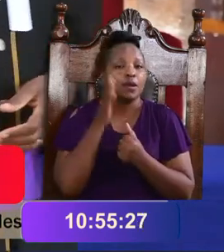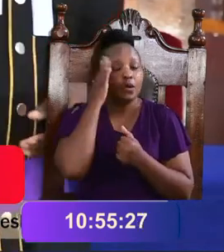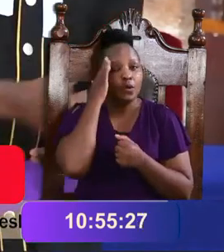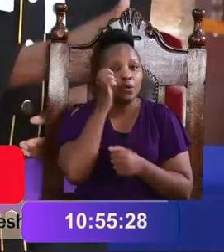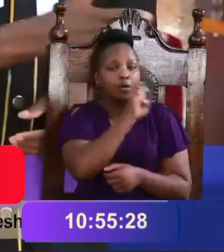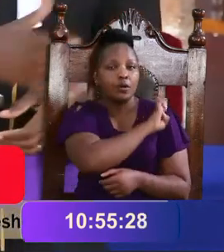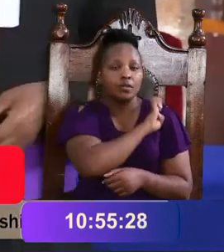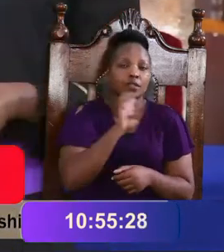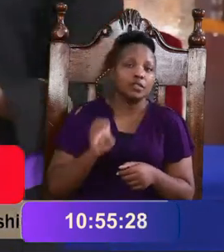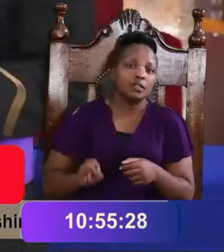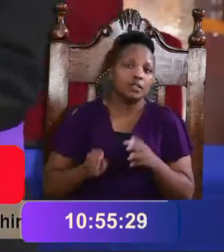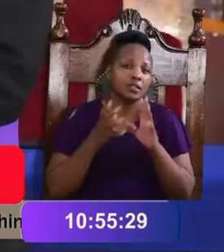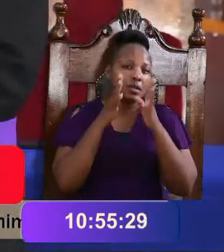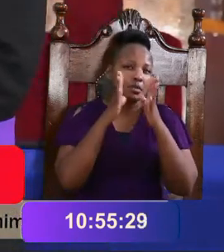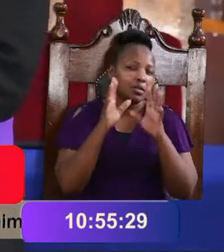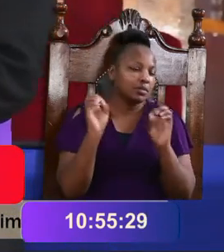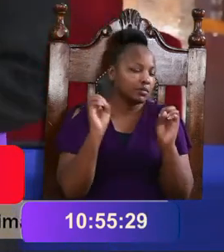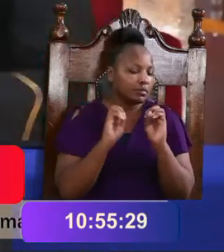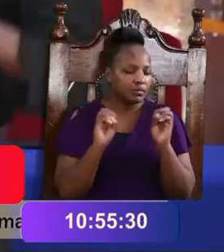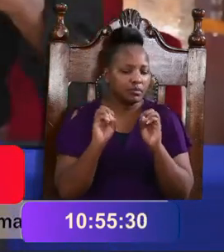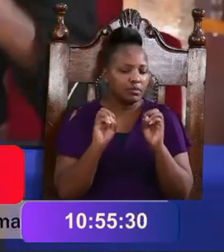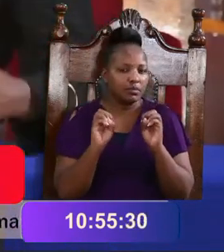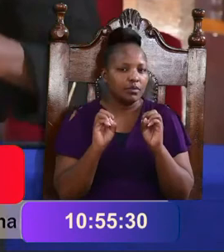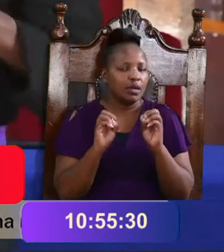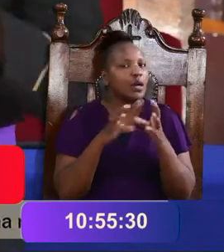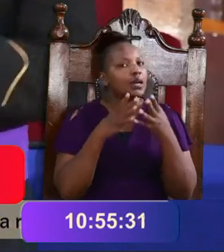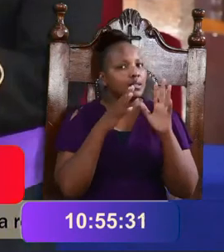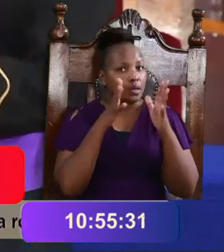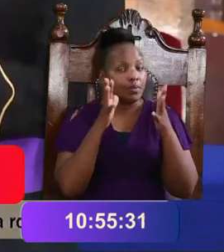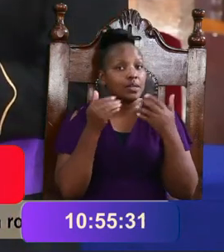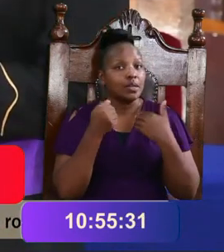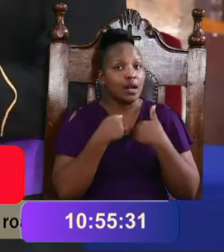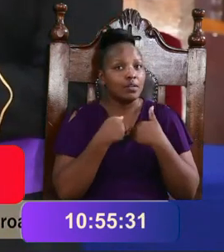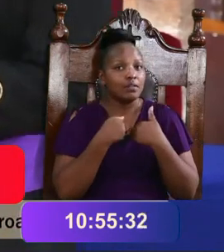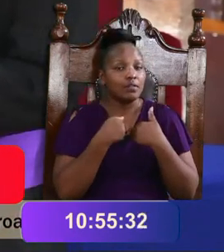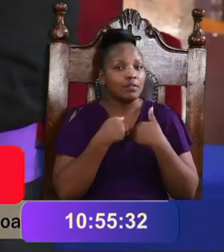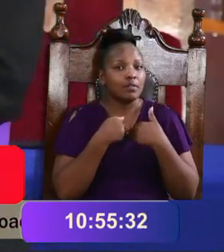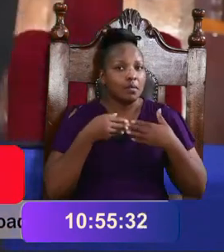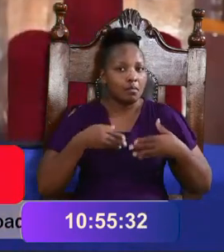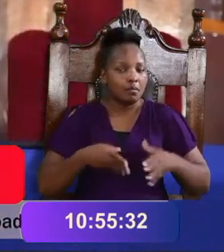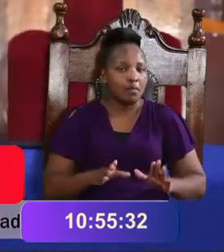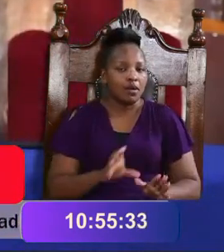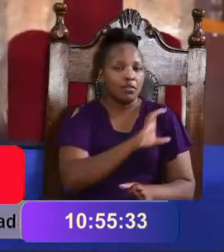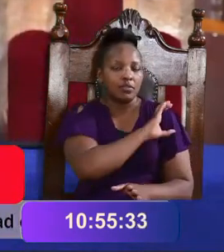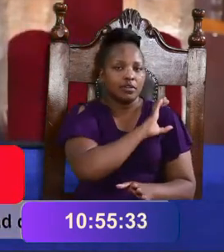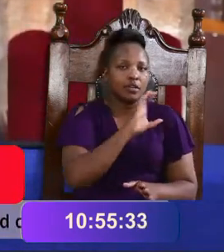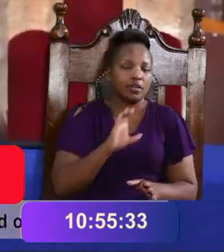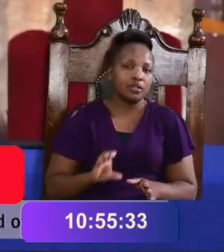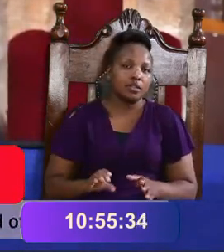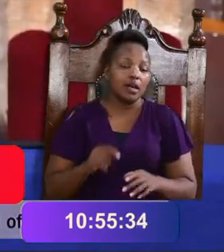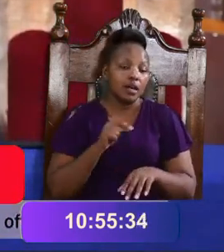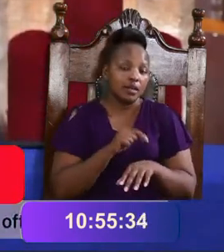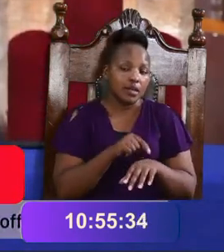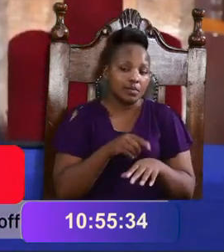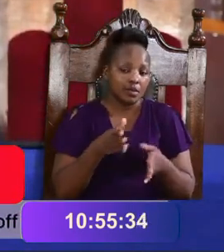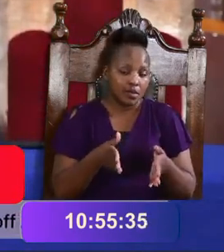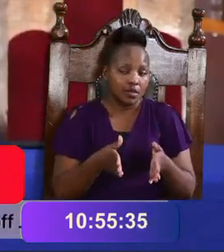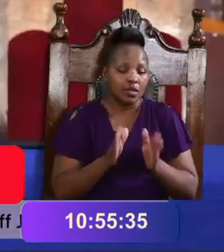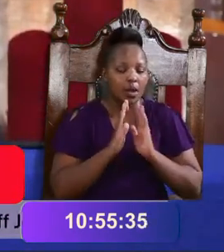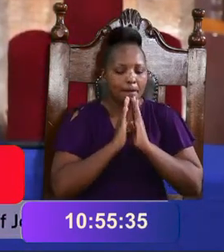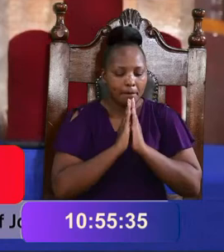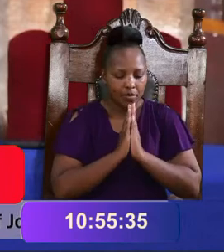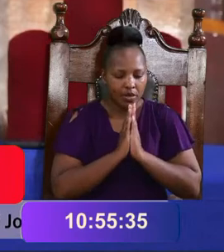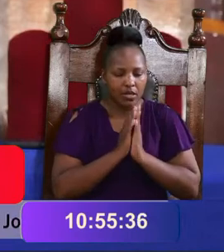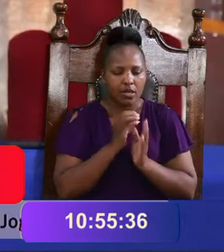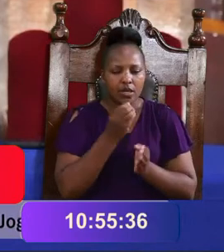hata sio wakati wa sherehe. Sherehe tunazifanya Christmas. Hii ni wakati wa kuomba na ikiwezekana hata